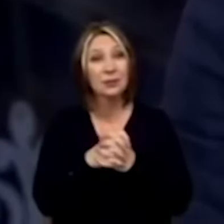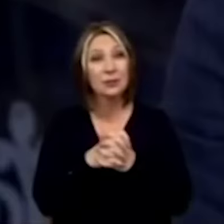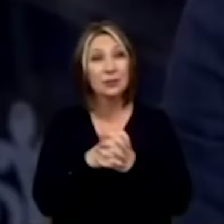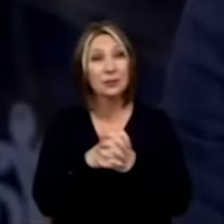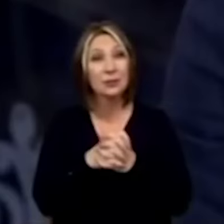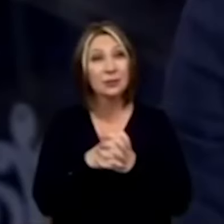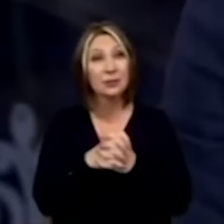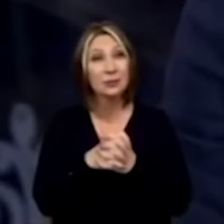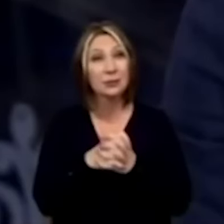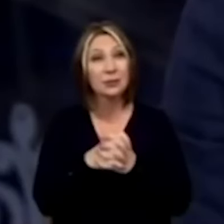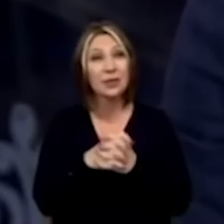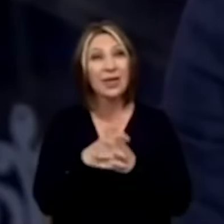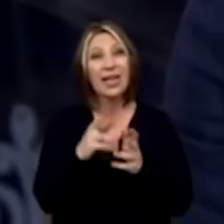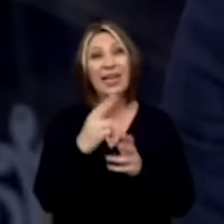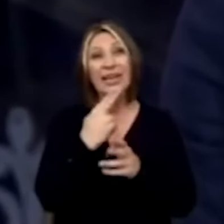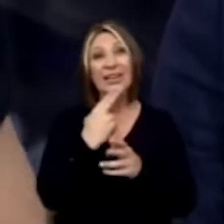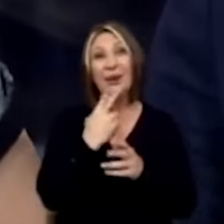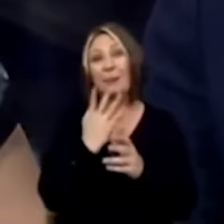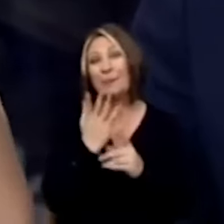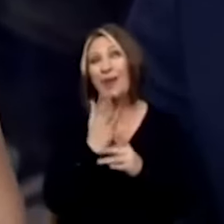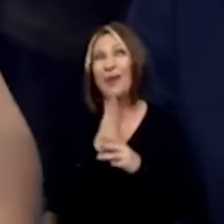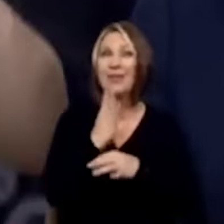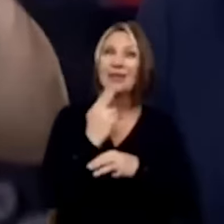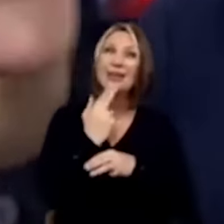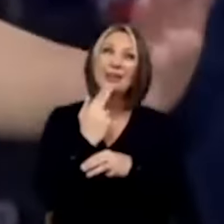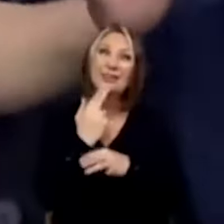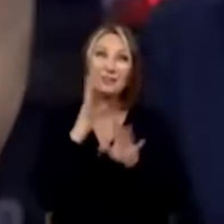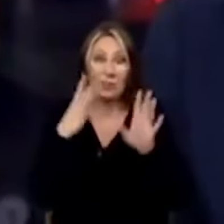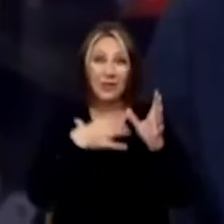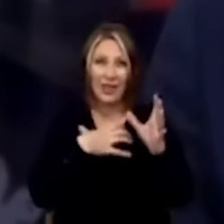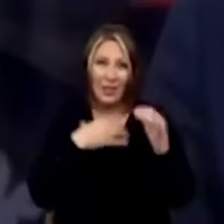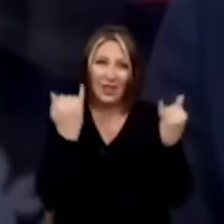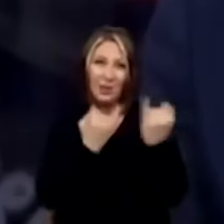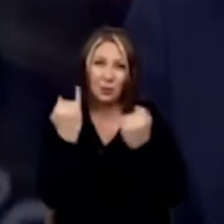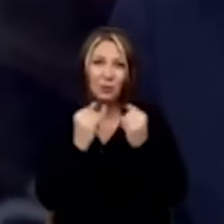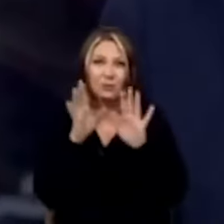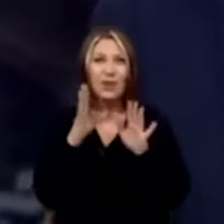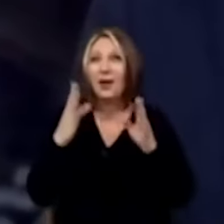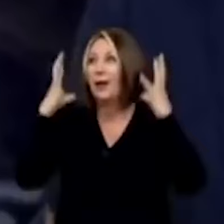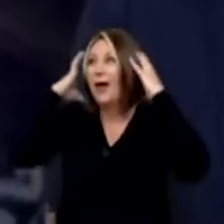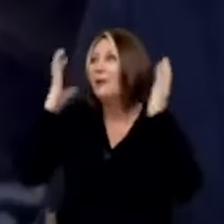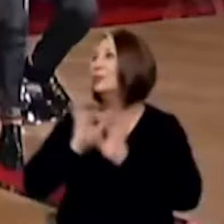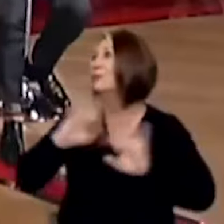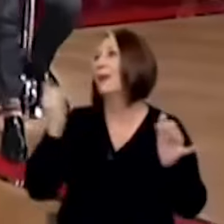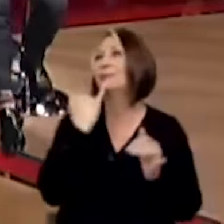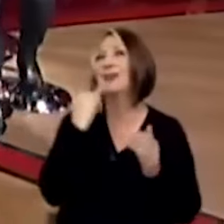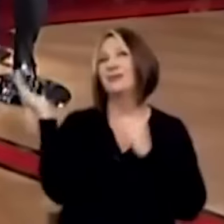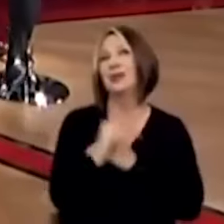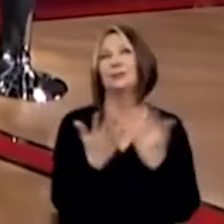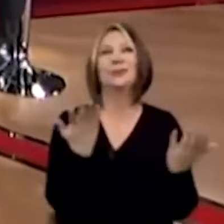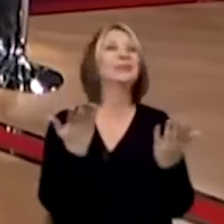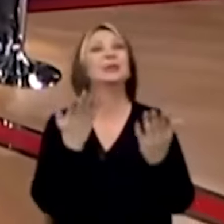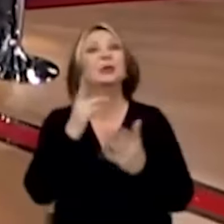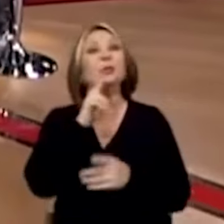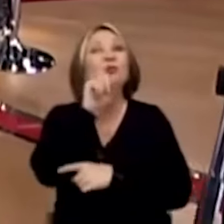Gerçi evet. Jinekolojiyi de söyledim. Kendi içimde bir muhakeme yaşadım. Bir saniye. Tamam. Reyhan harikulade konuklar çağırmışsın.